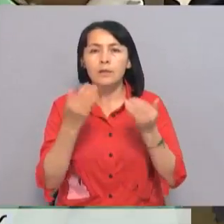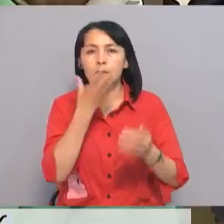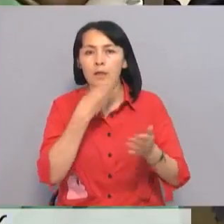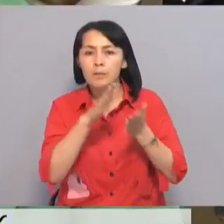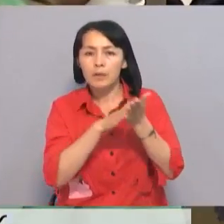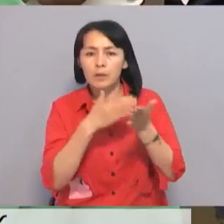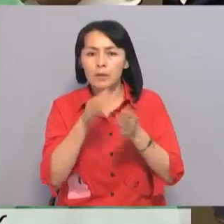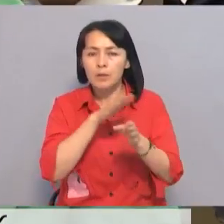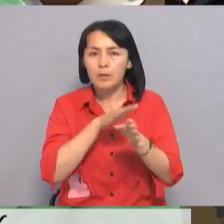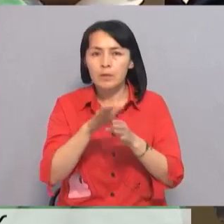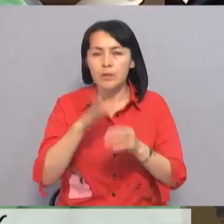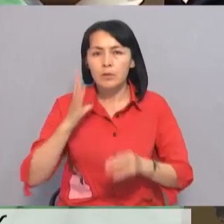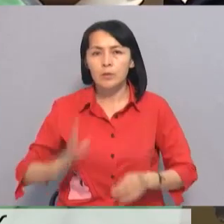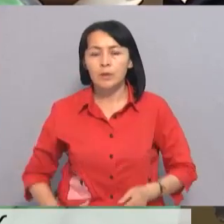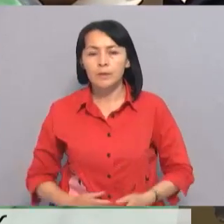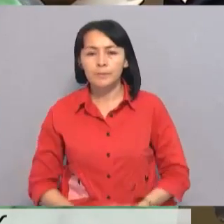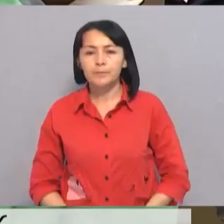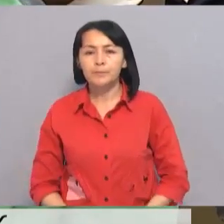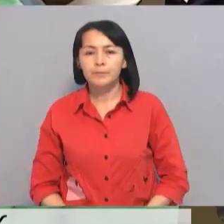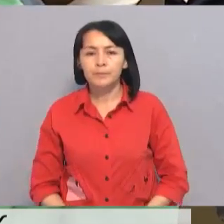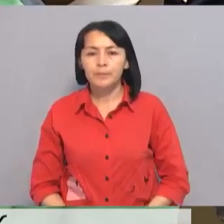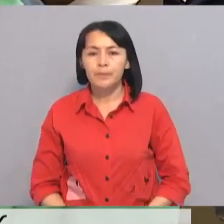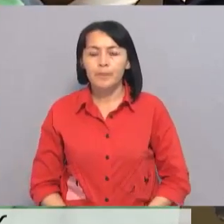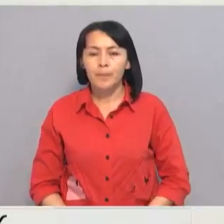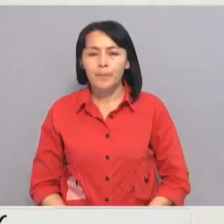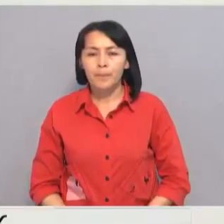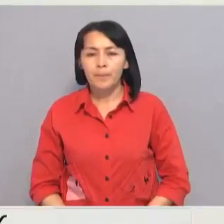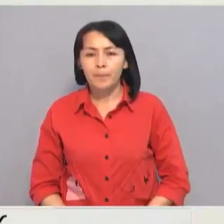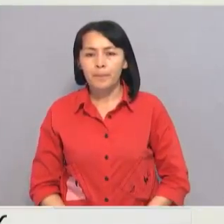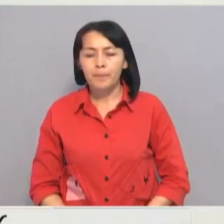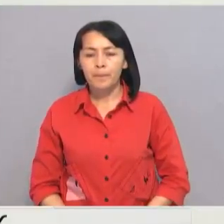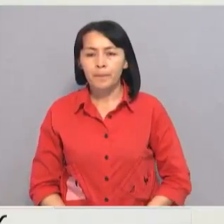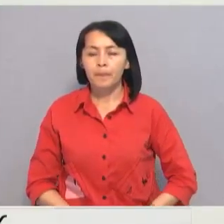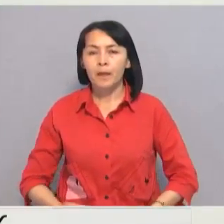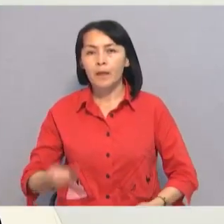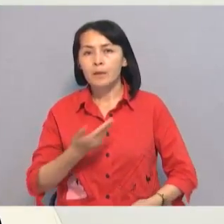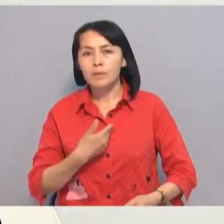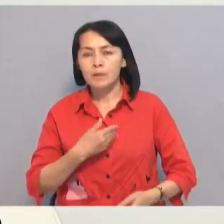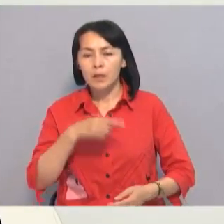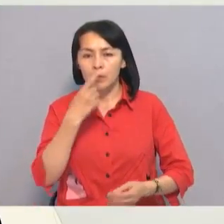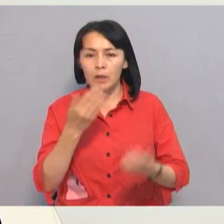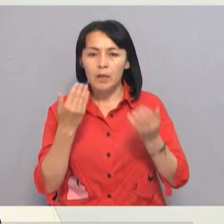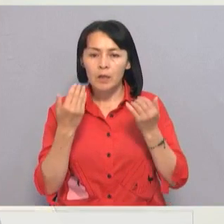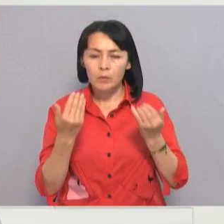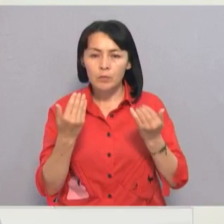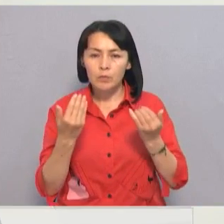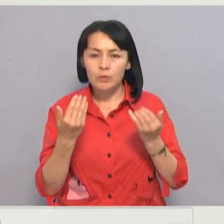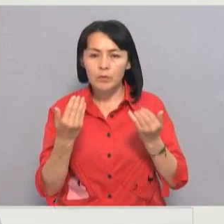ретке келтіру жағына арнайы тоқталды. Сіздің айтып отырған біздің жаңа қалада қазір осындағы